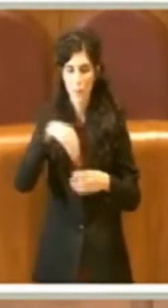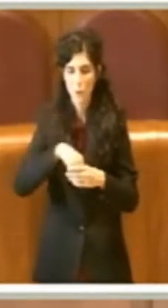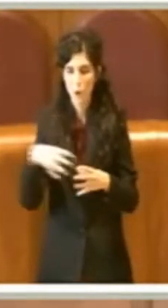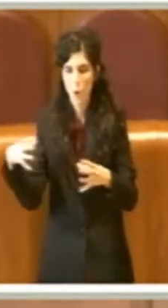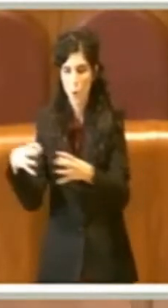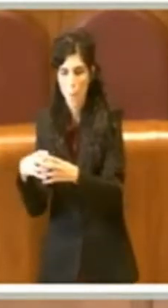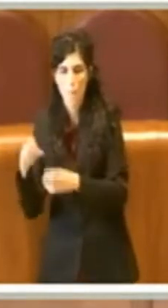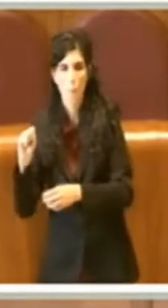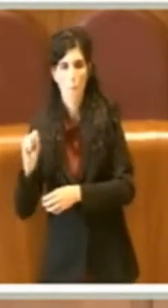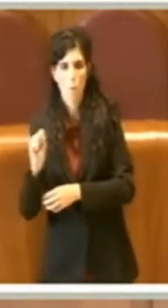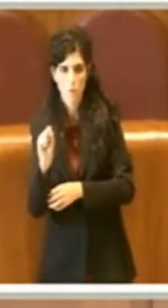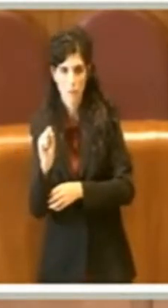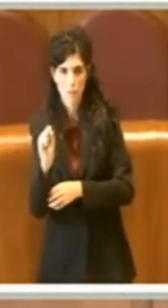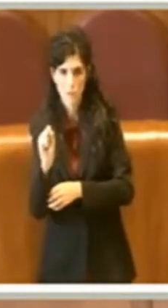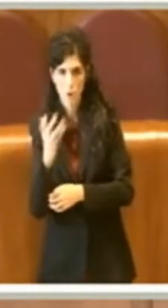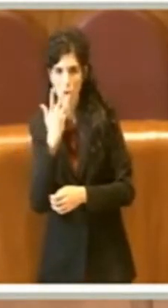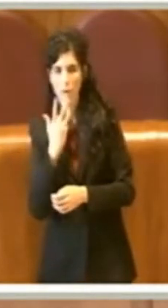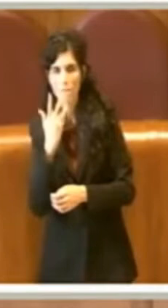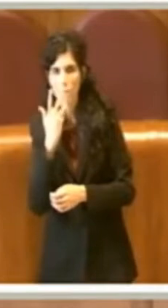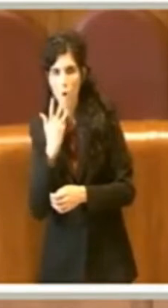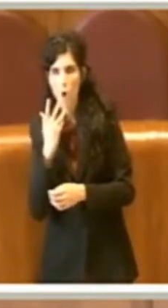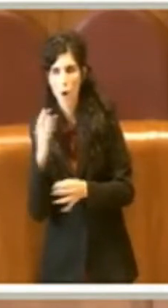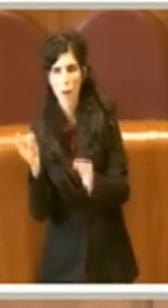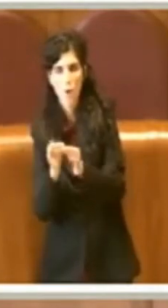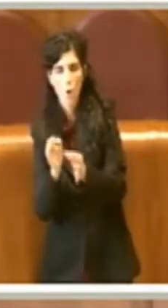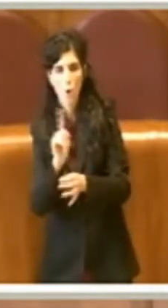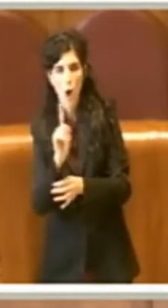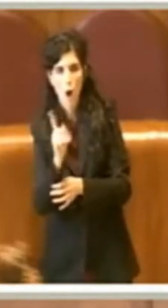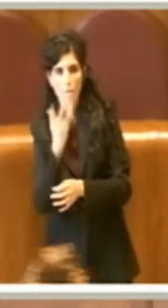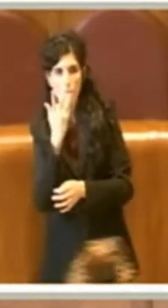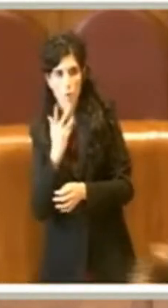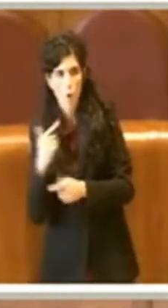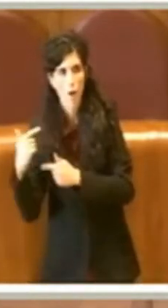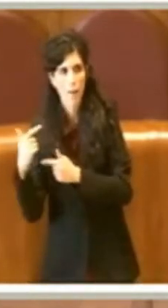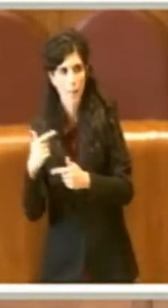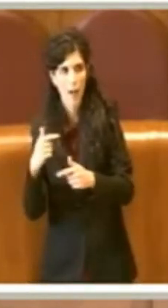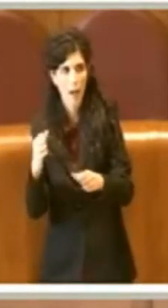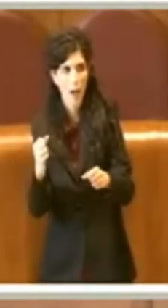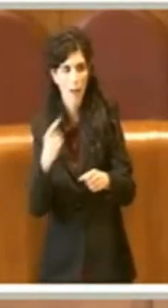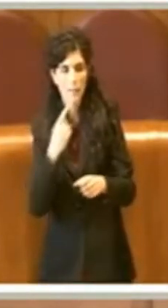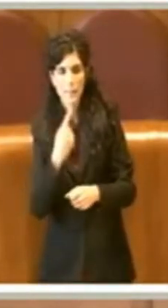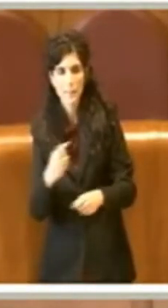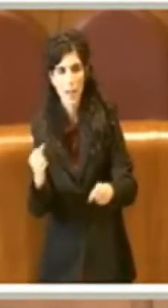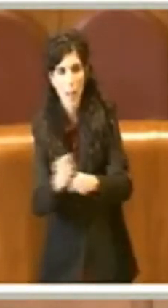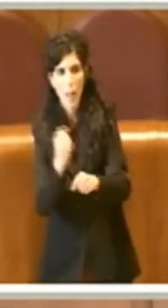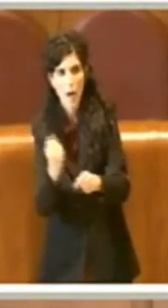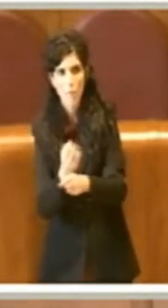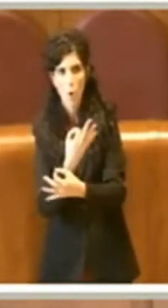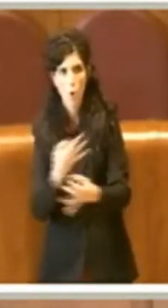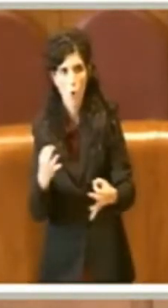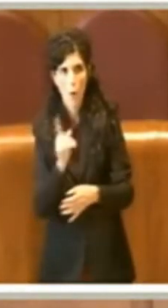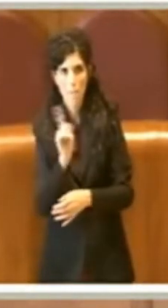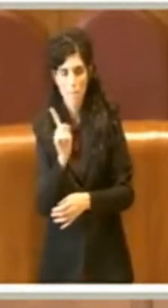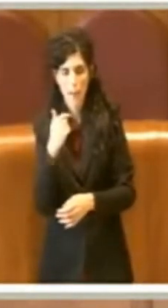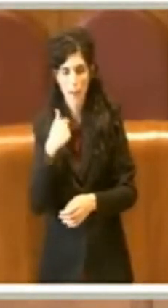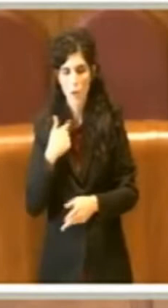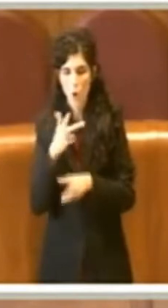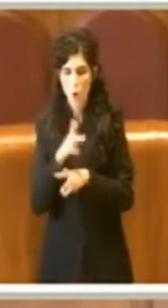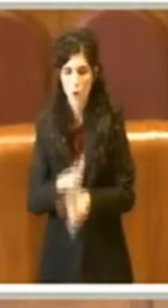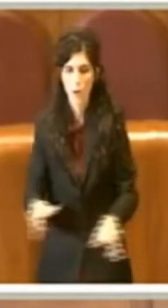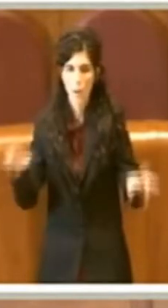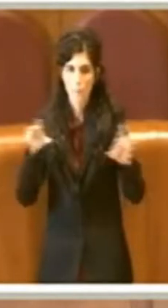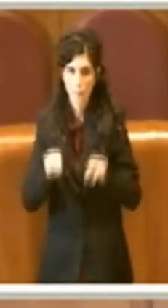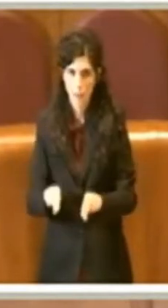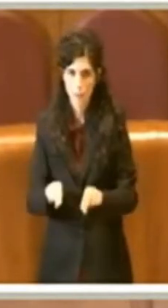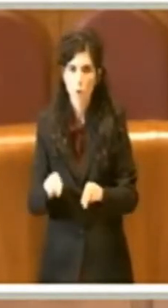comprensibilmente vuole gettare fumo sull'operato di questa amministrazione ripeto nuovamente in modo più che